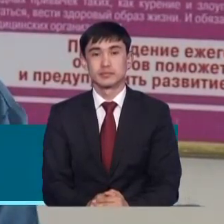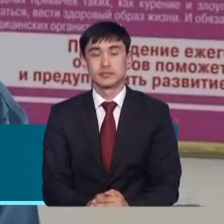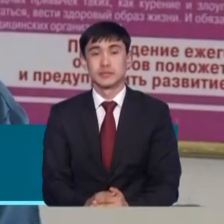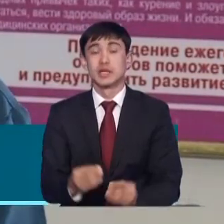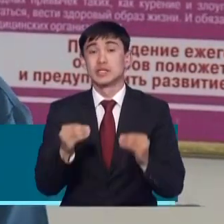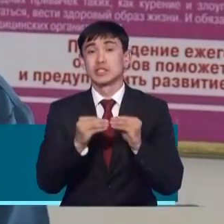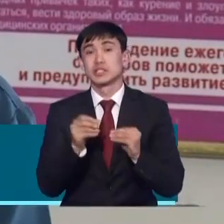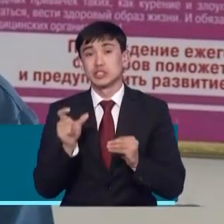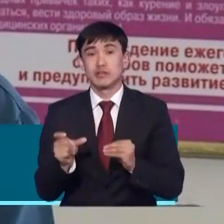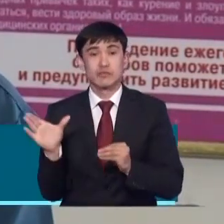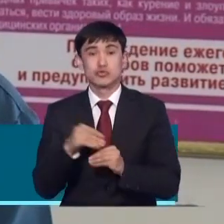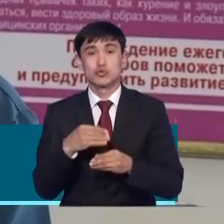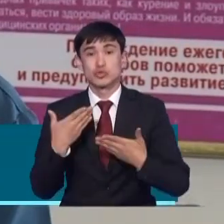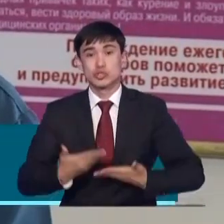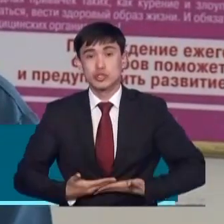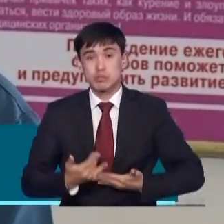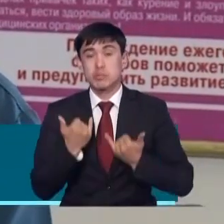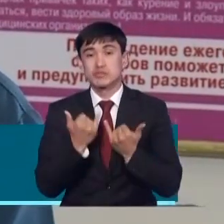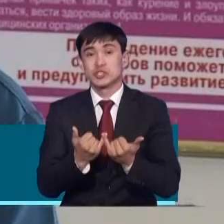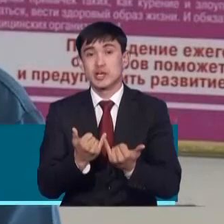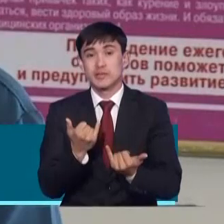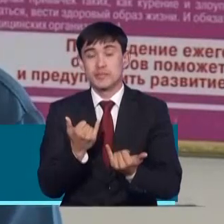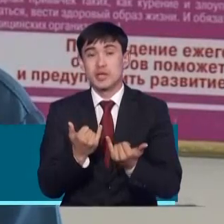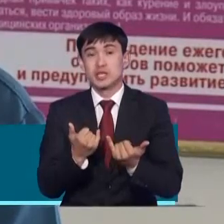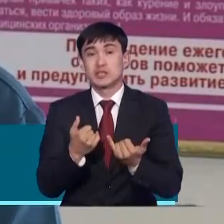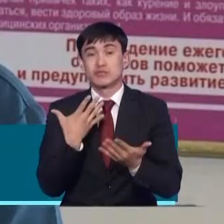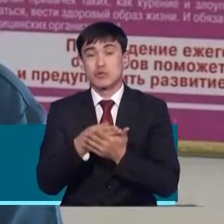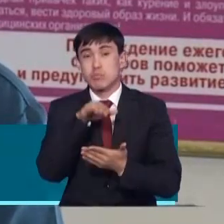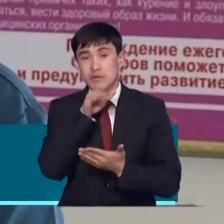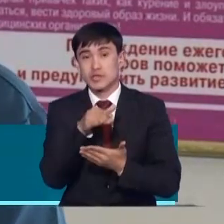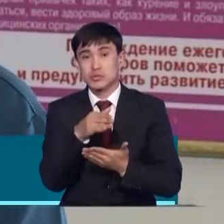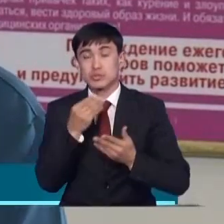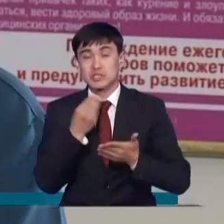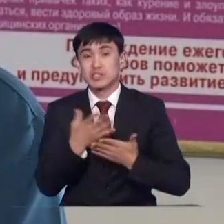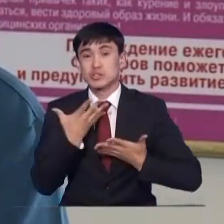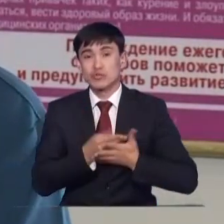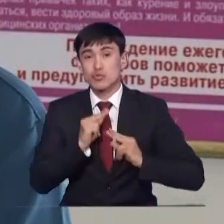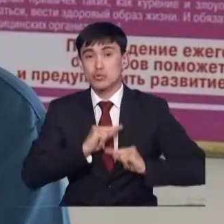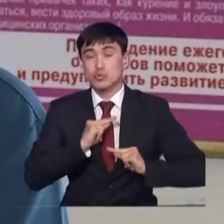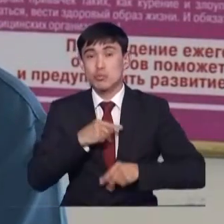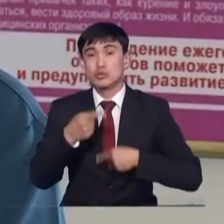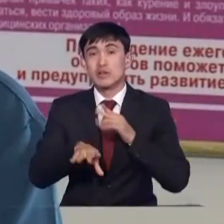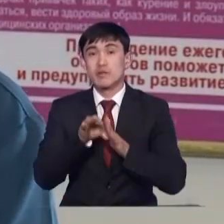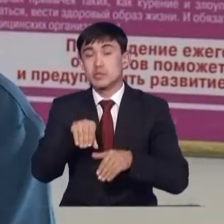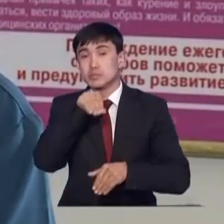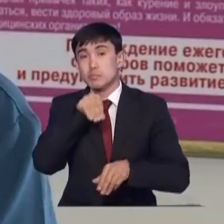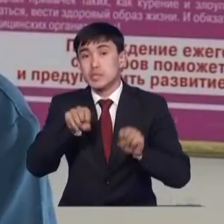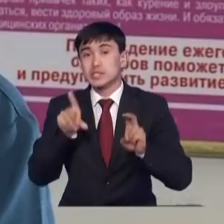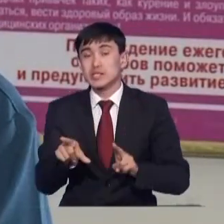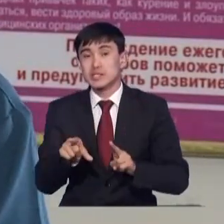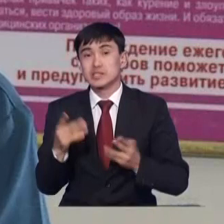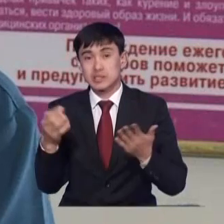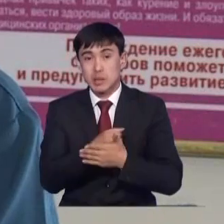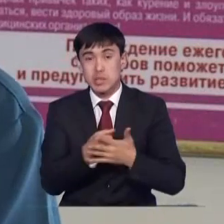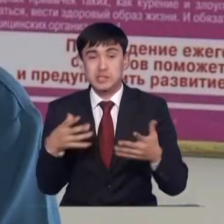если человек всю свою жизнь посвящает одной профессии значит он по-настоящему ценит свой труд думаю что после выбора специальности я добилась таких